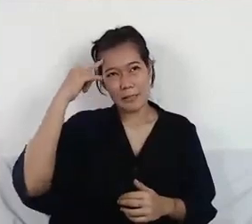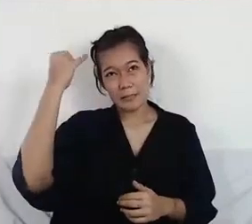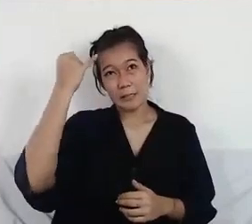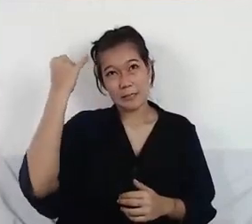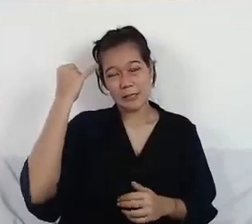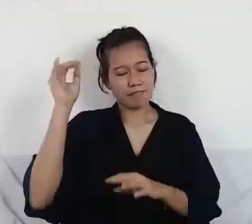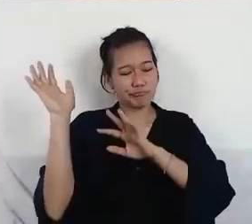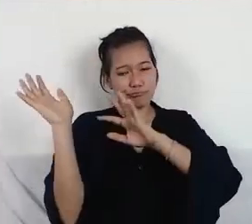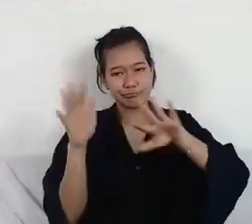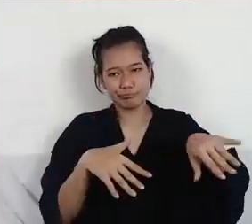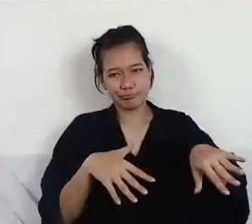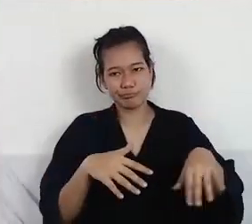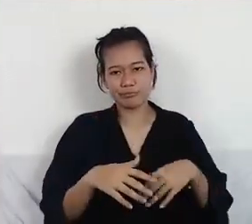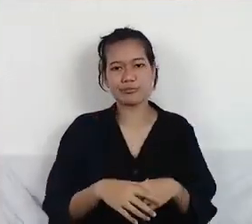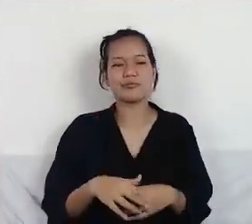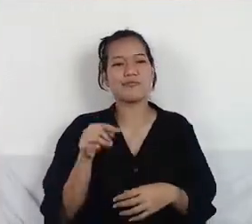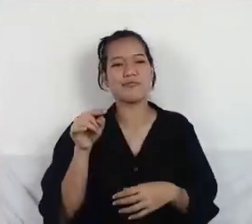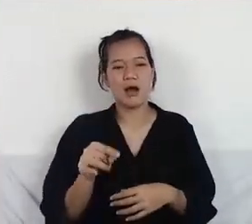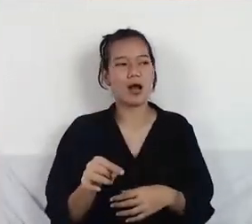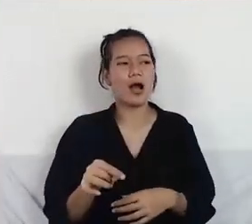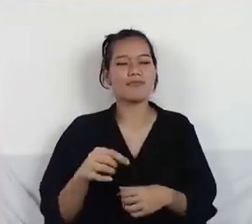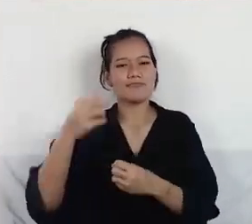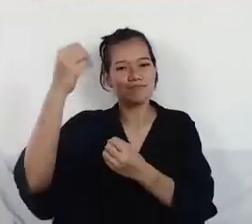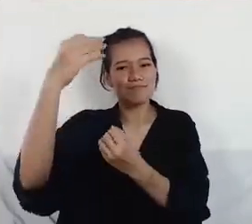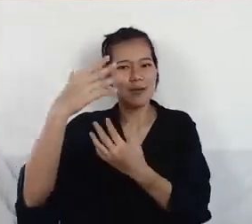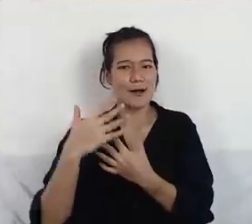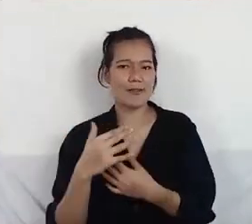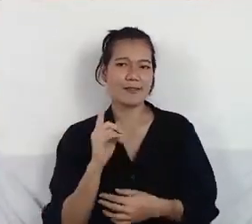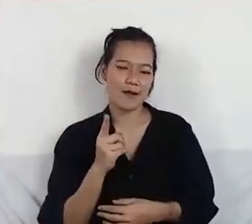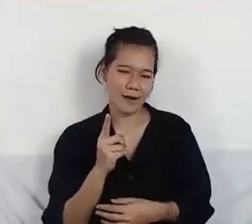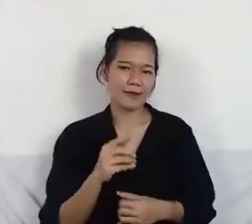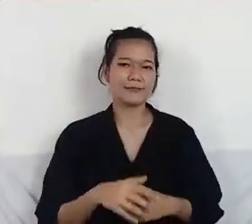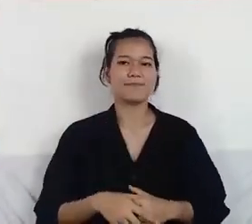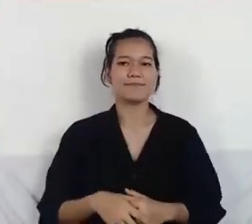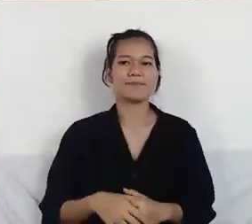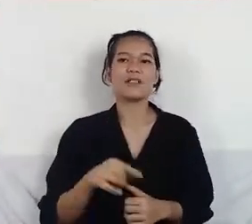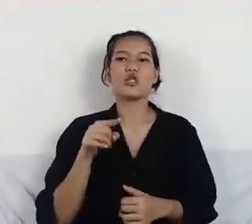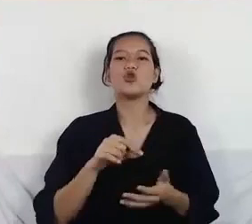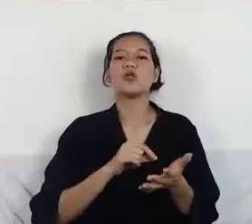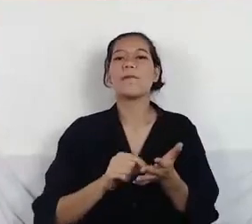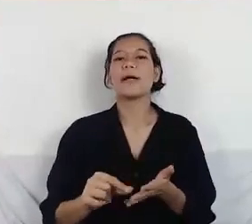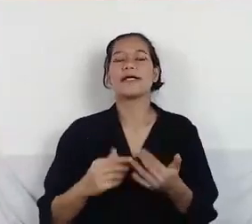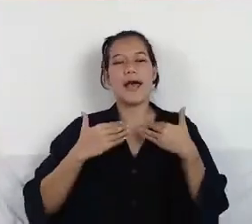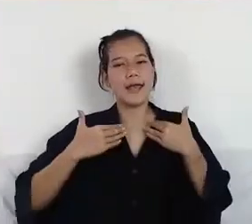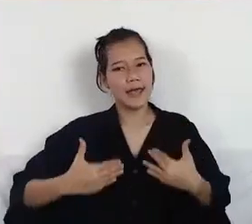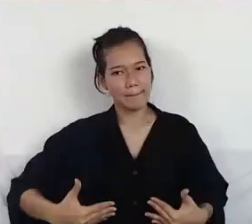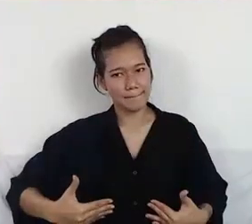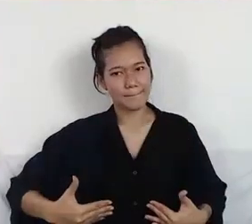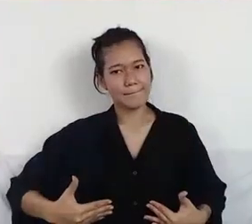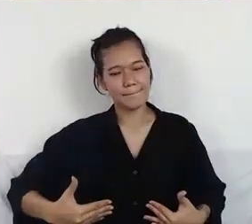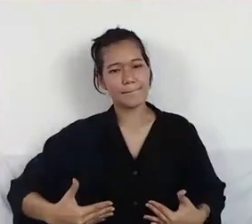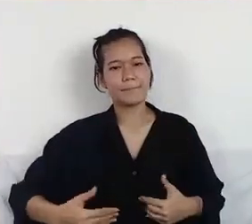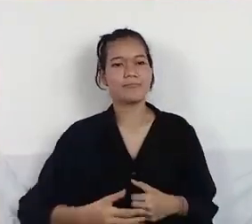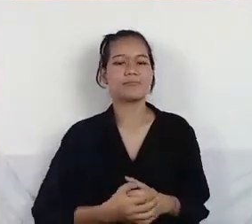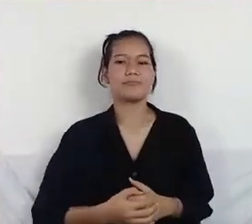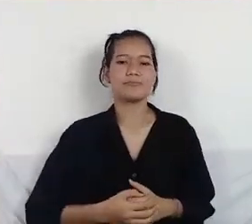dalam pikiran. Maka itu akan jadi berkat. Ini adab, saudara. Ini adab.